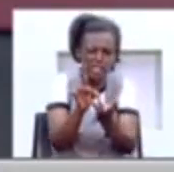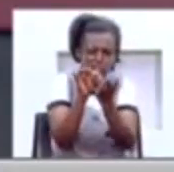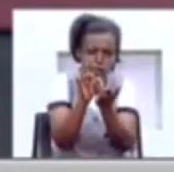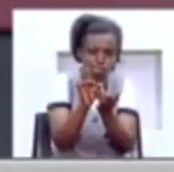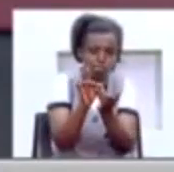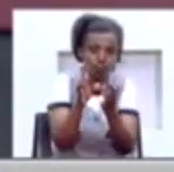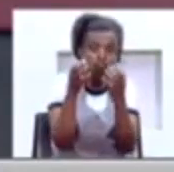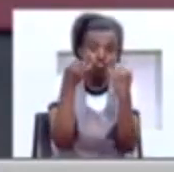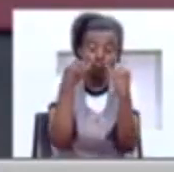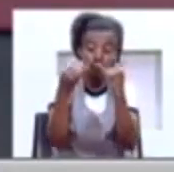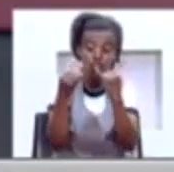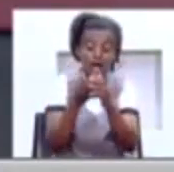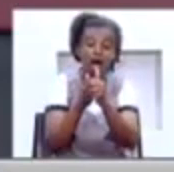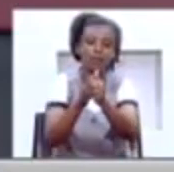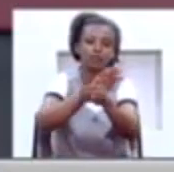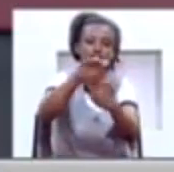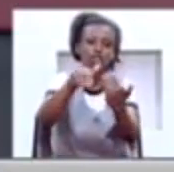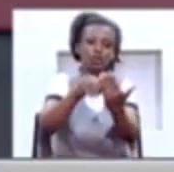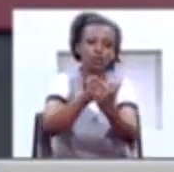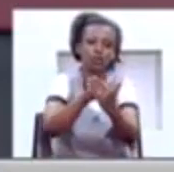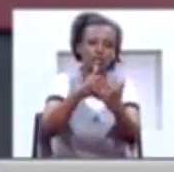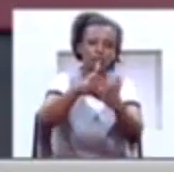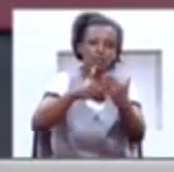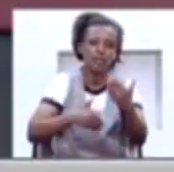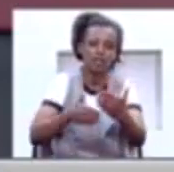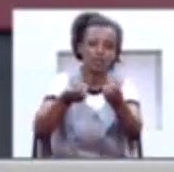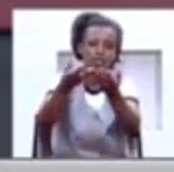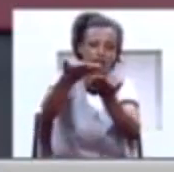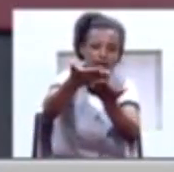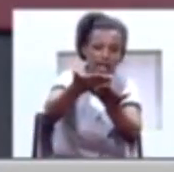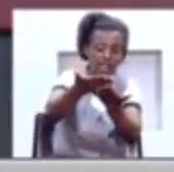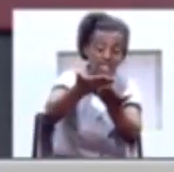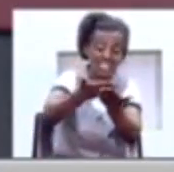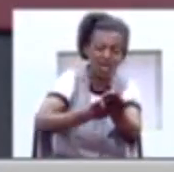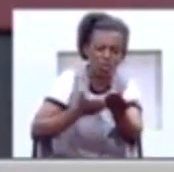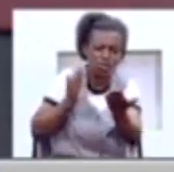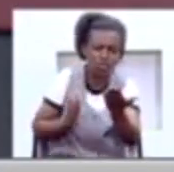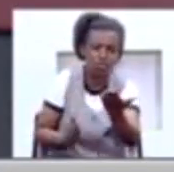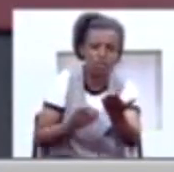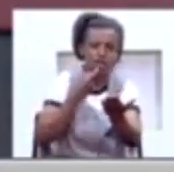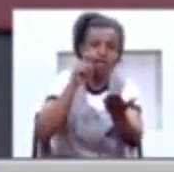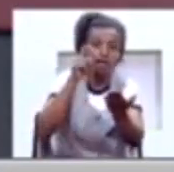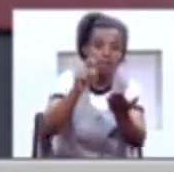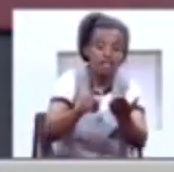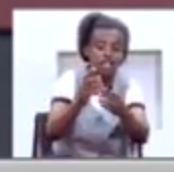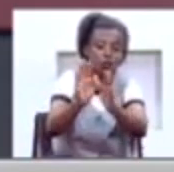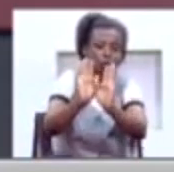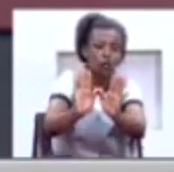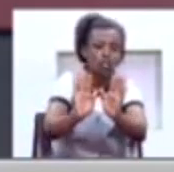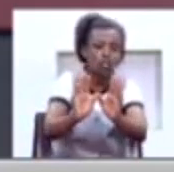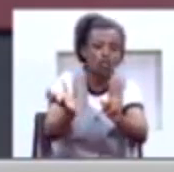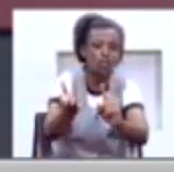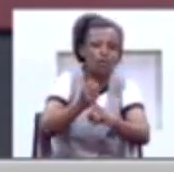ubwo arabwira abaminisitiri bose yego gutanga attestation de bonne conduite vie et mœurs bigomba kwitonderwa hamaze